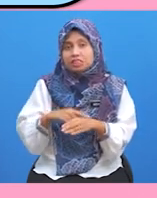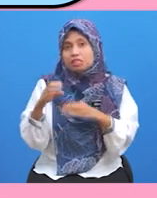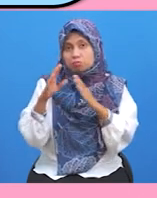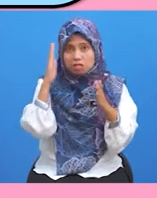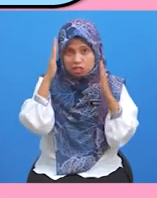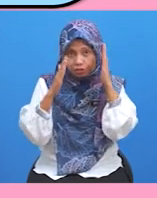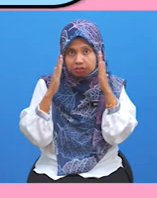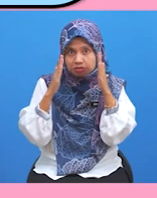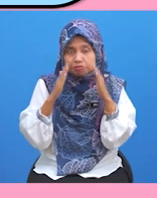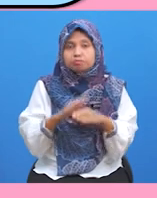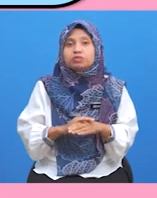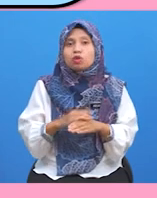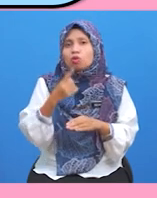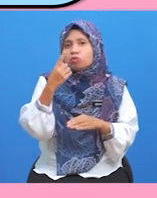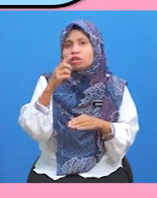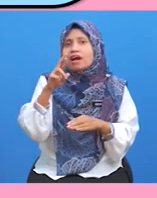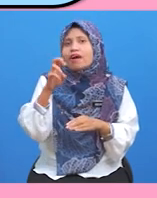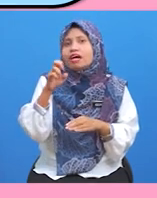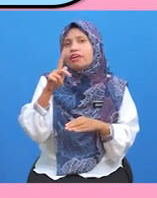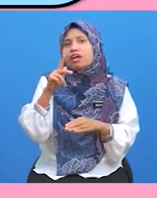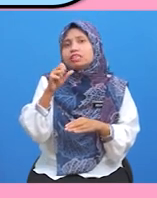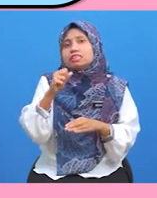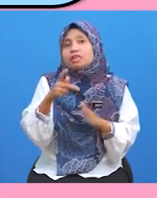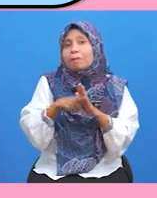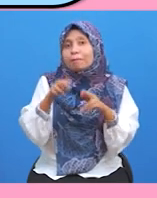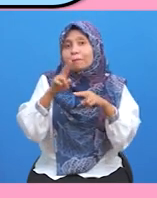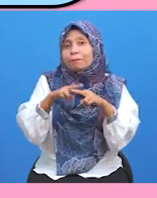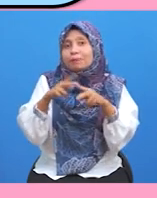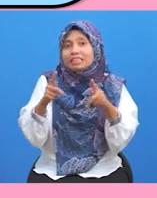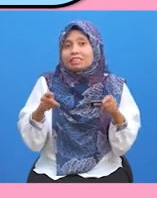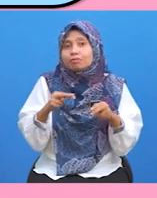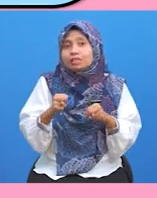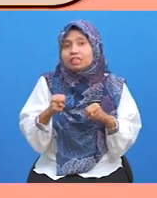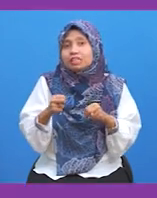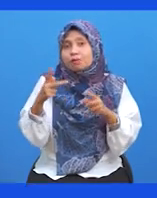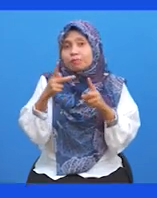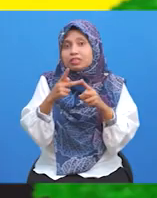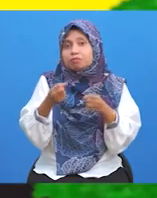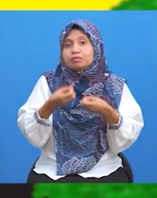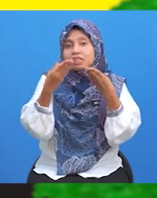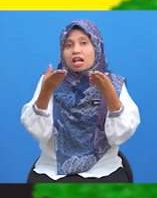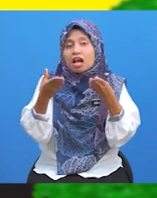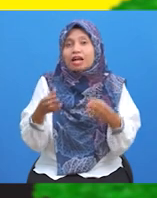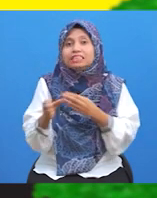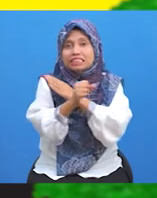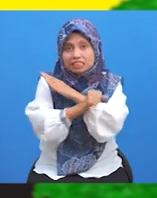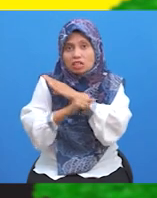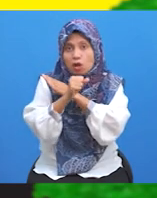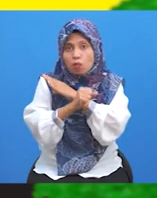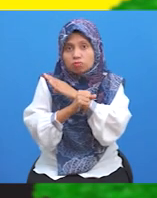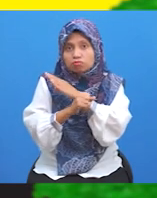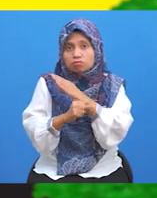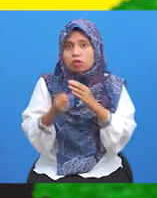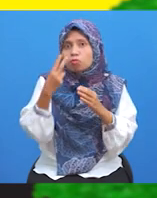adalah 4.5 iaitu reaksi penduduk tempatan terhadap penyerahan di Sarawak. Murid-murid boleh rujuk